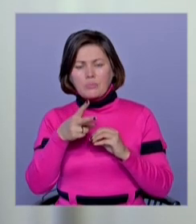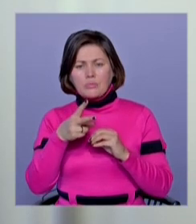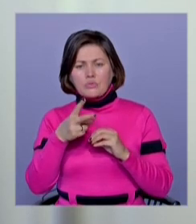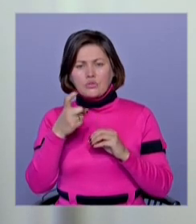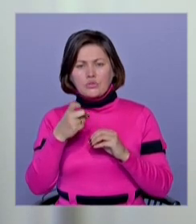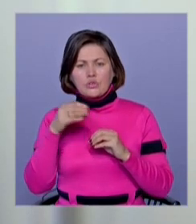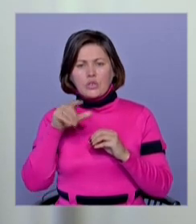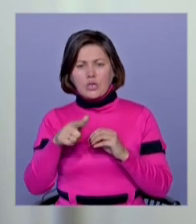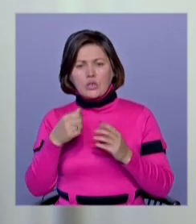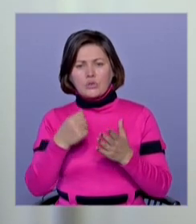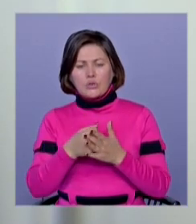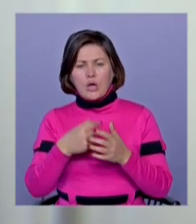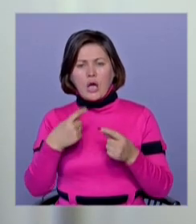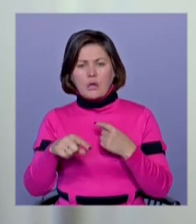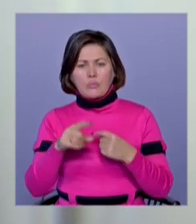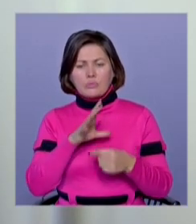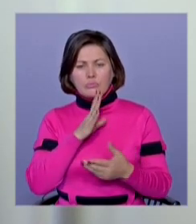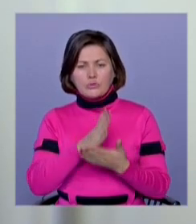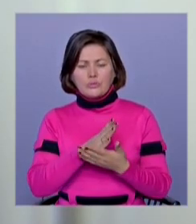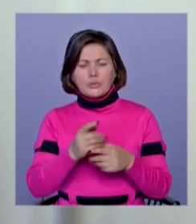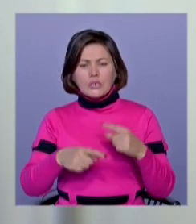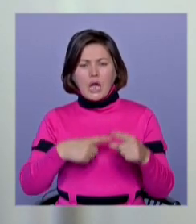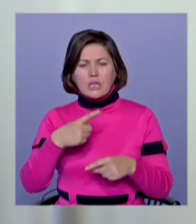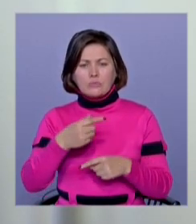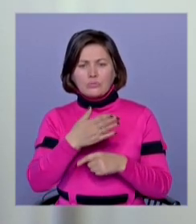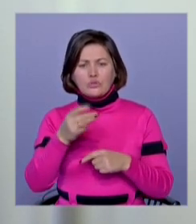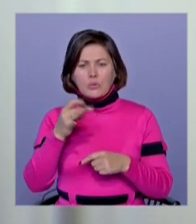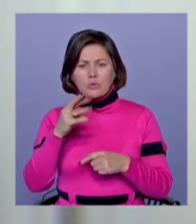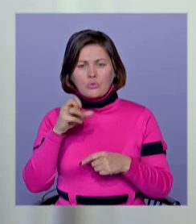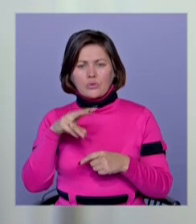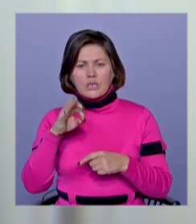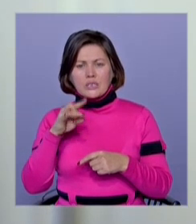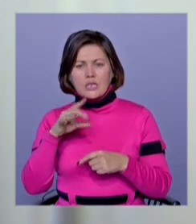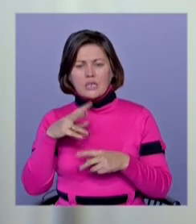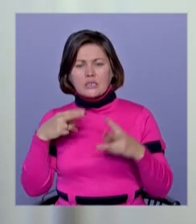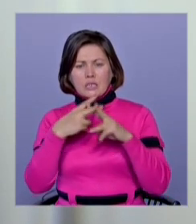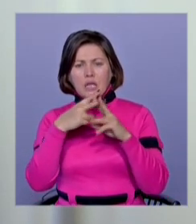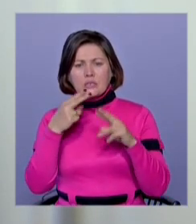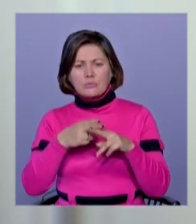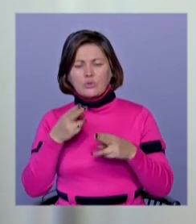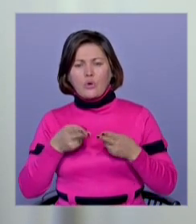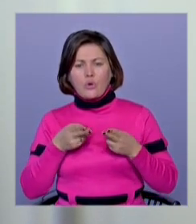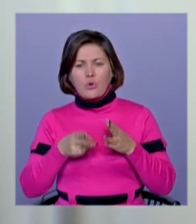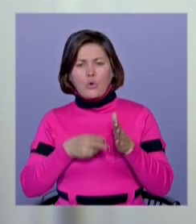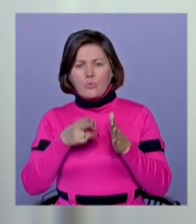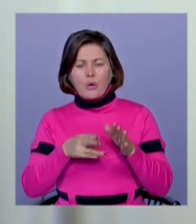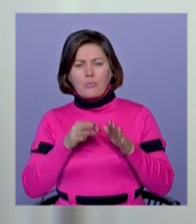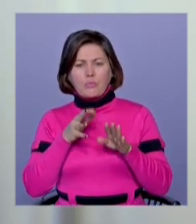2100 теңгеге дейін айырмашылығы болады. Келесі ол Шубаркөл разрезінен Астанаға дейін темір жолмен тасымалдау